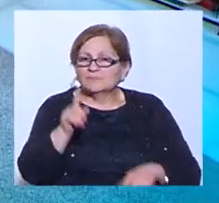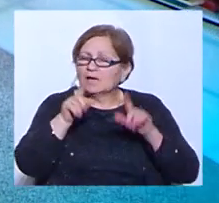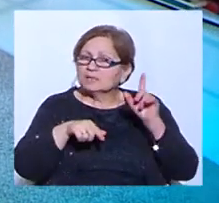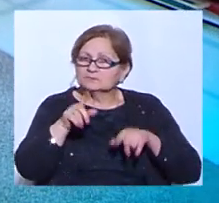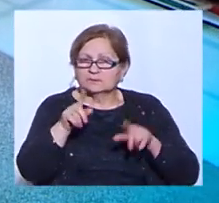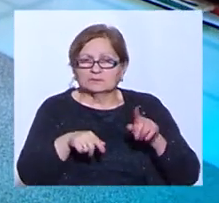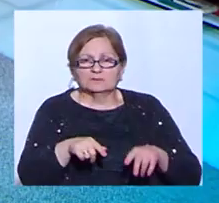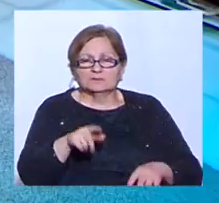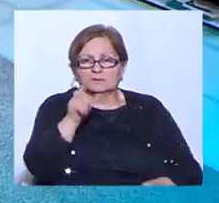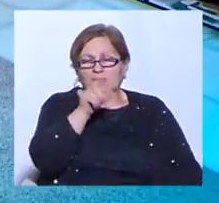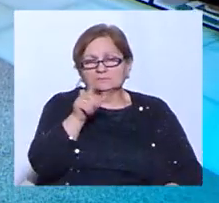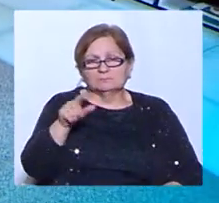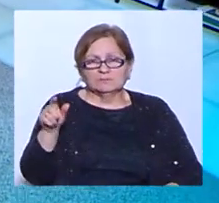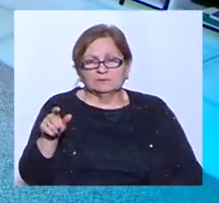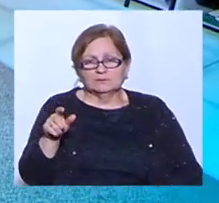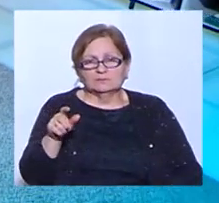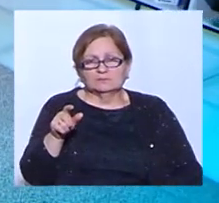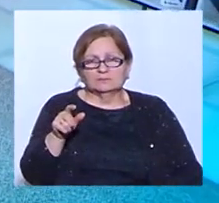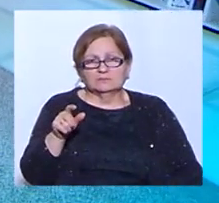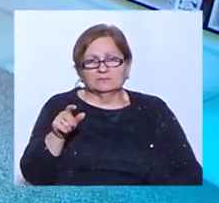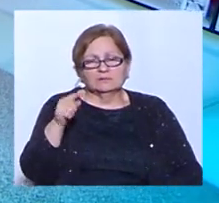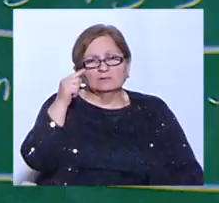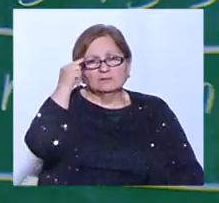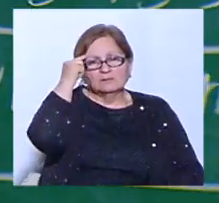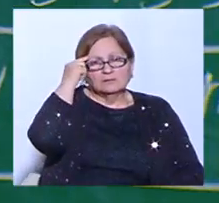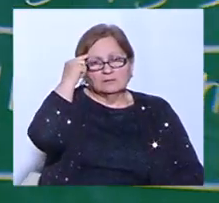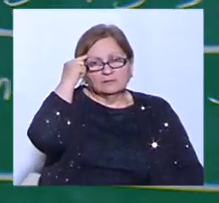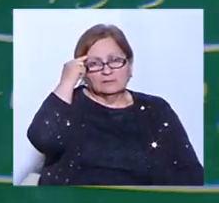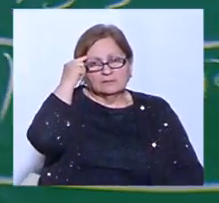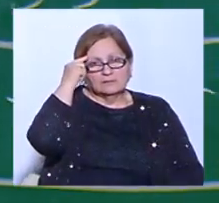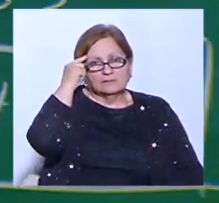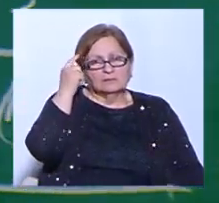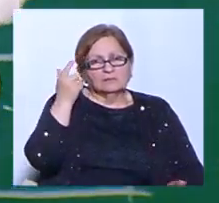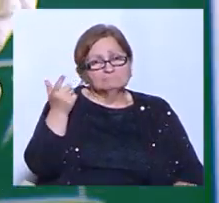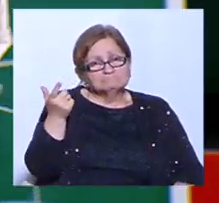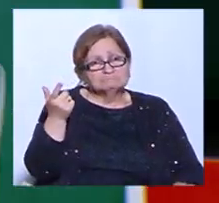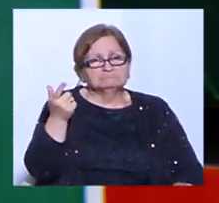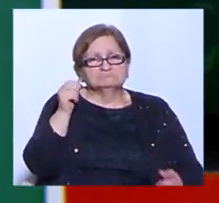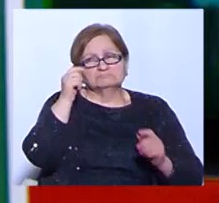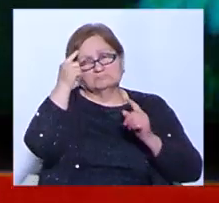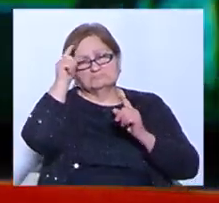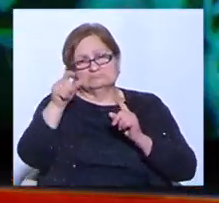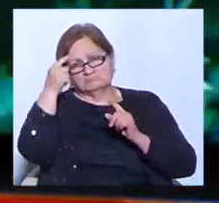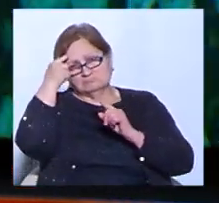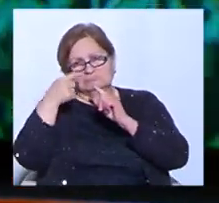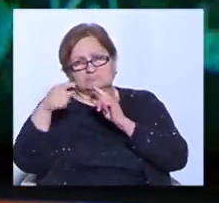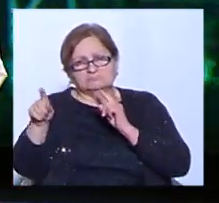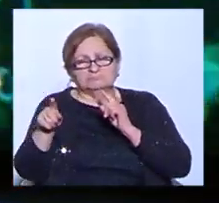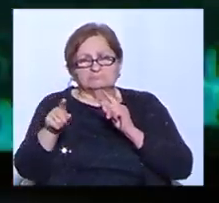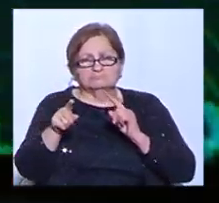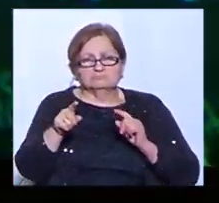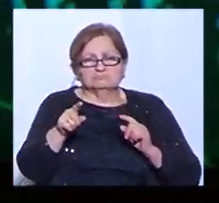ხანდახან ადამიანები არაზროვნებენ ზუსტად იმ წესით, როგორც ვაზროვნებთ ჩვენ. ხანდახან სიტუაცია სხვა აღწერის,